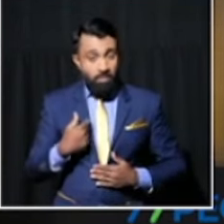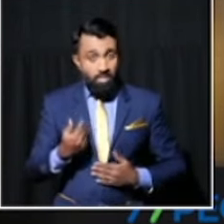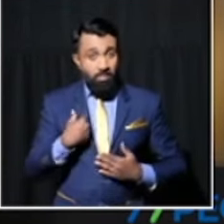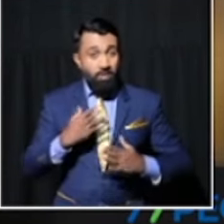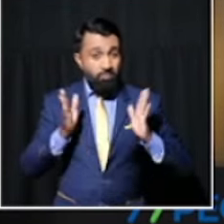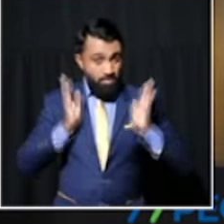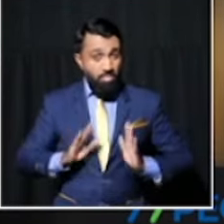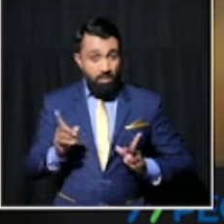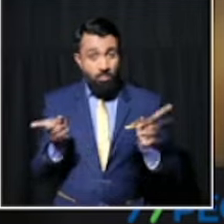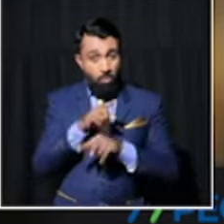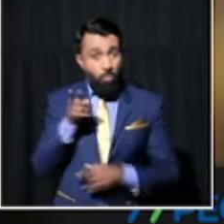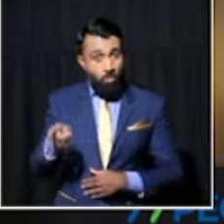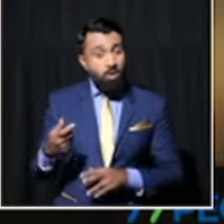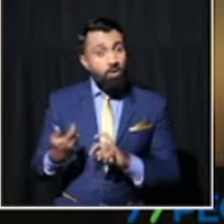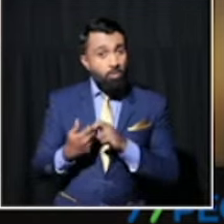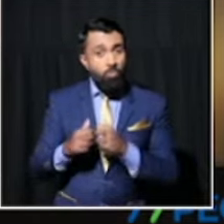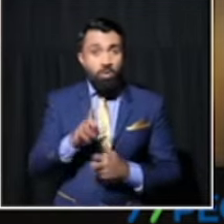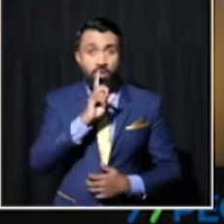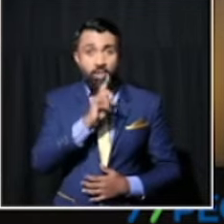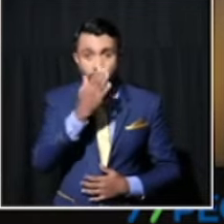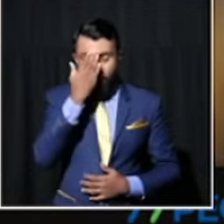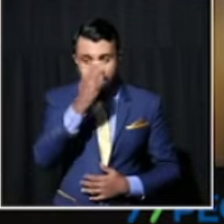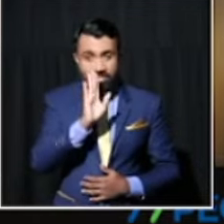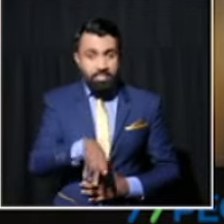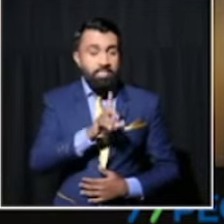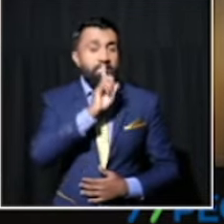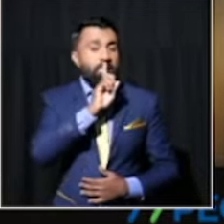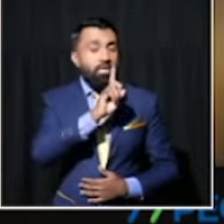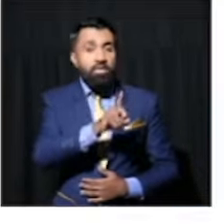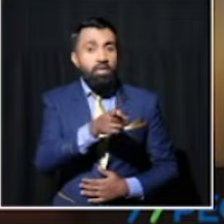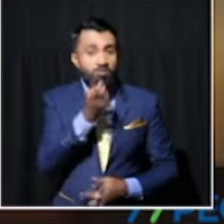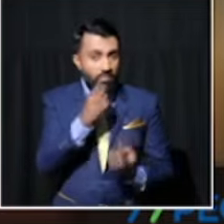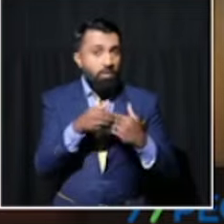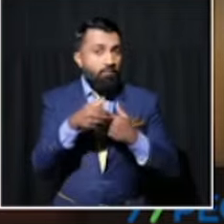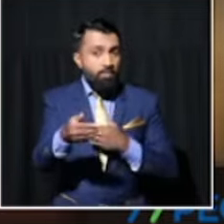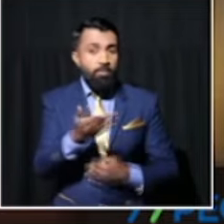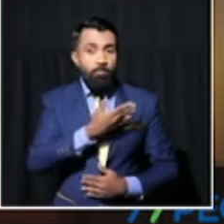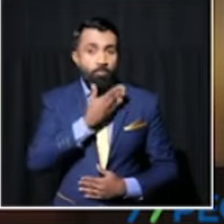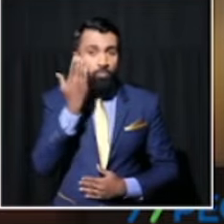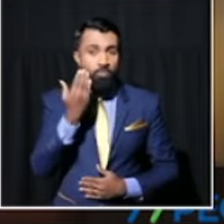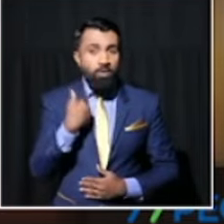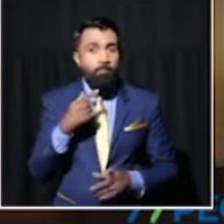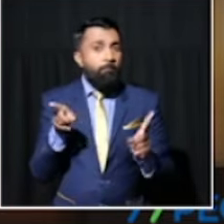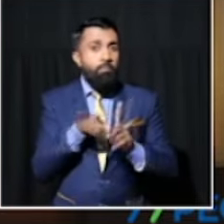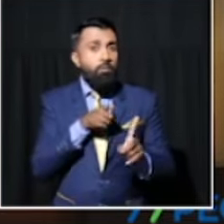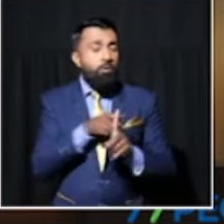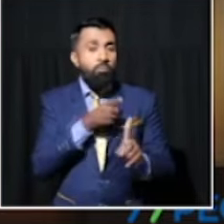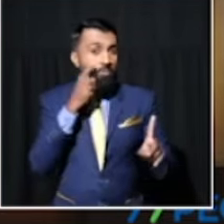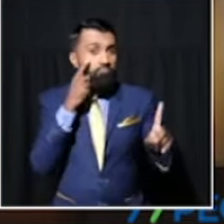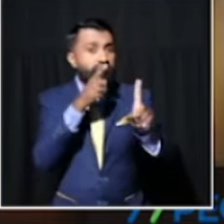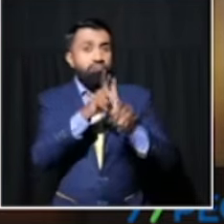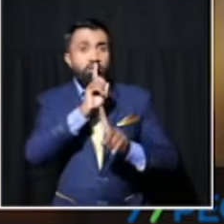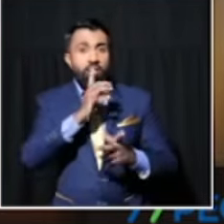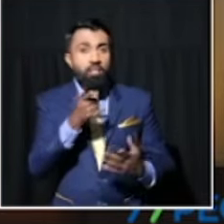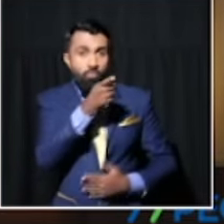තියෙන ගැටලුව මොකද්ද කියලා කරුණා කරලා කියන්නේ එහෙම එකක් තියෙනවනම් ඒ ගැන විභාග කරන්න පුළුවන් මේ මරනවා කියලා කෙලින් කියන්න ඕනේ නැහැ ගරු කතානායකතුමනි තම්සේ